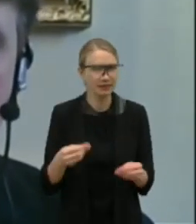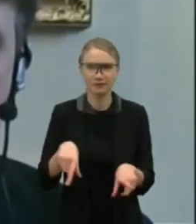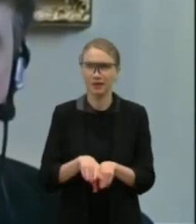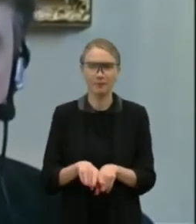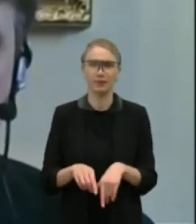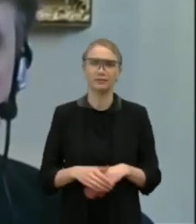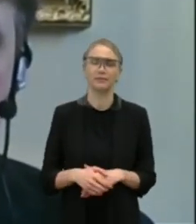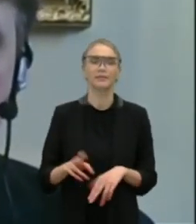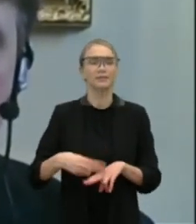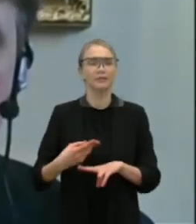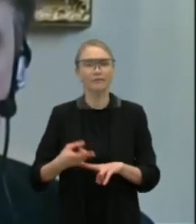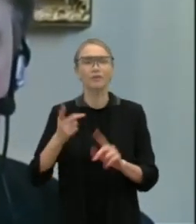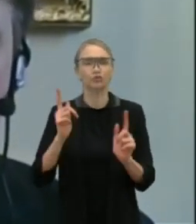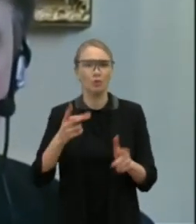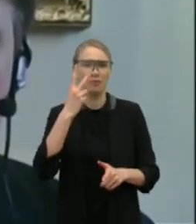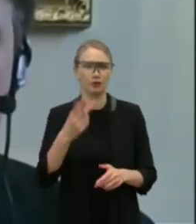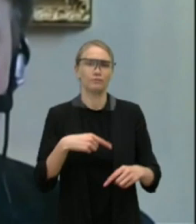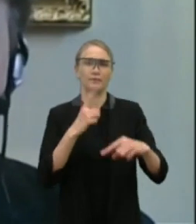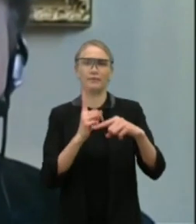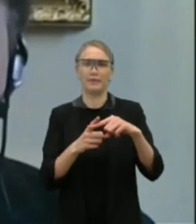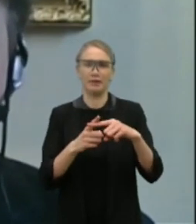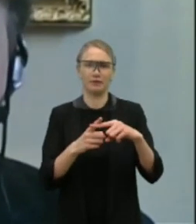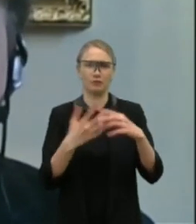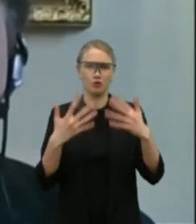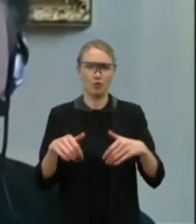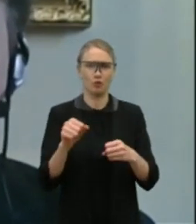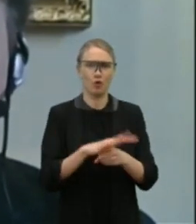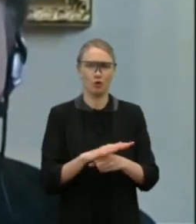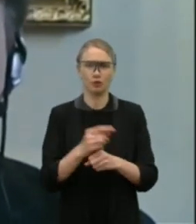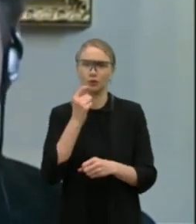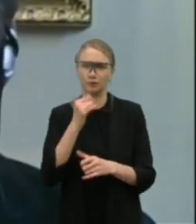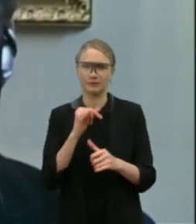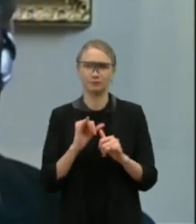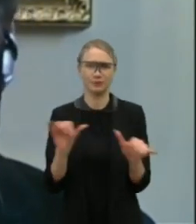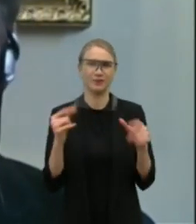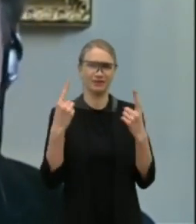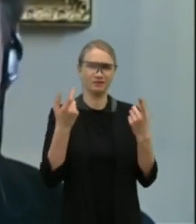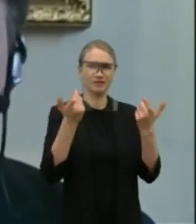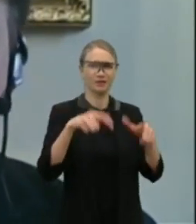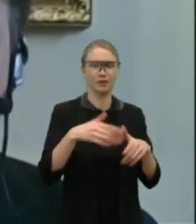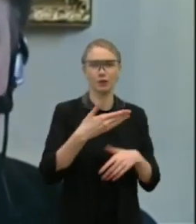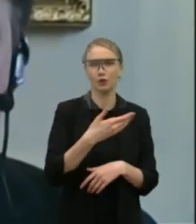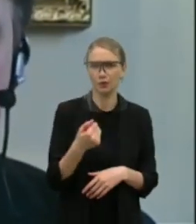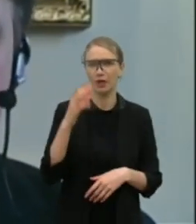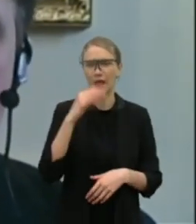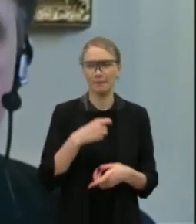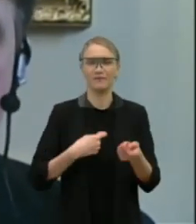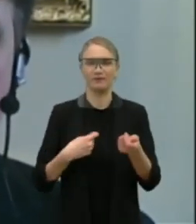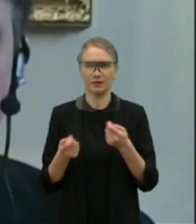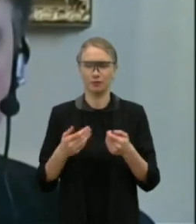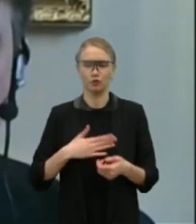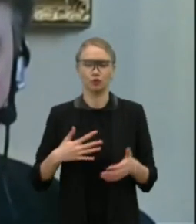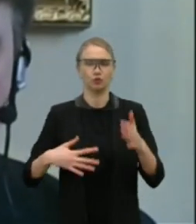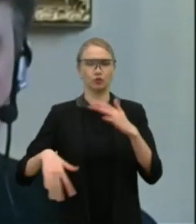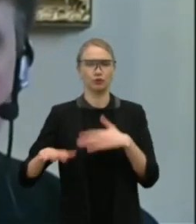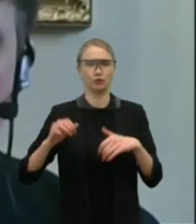teigiamų ženklų, kuris parodo, kad mūsų, kaip pasakyti, situacija